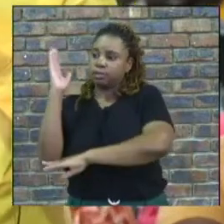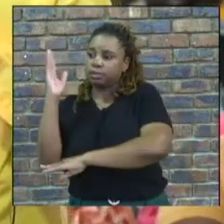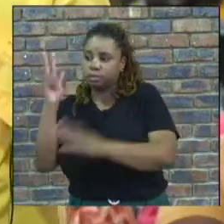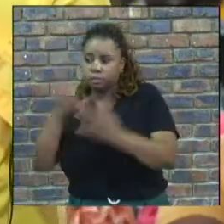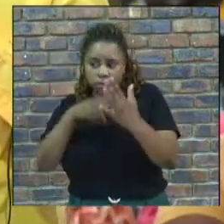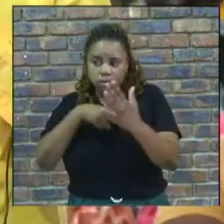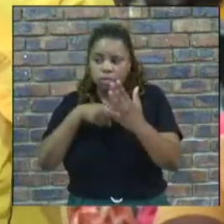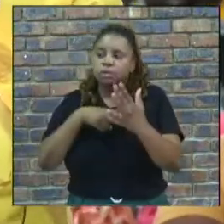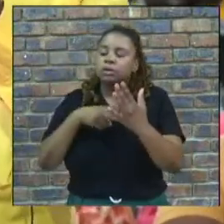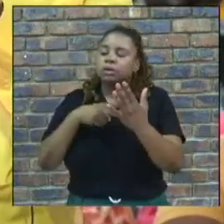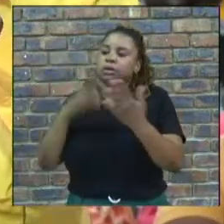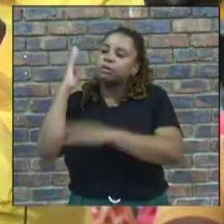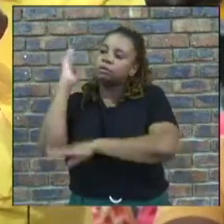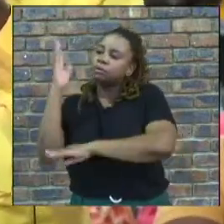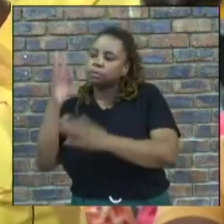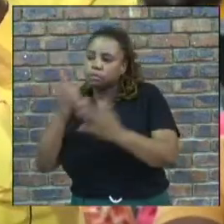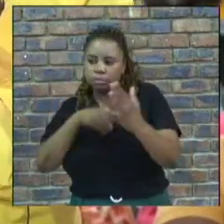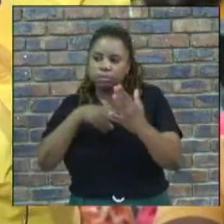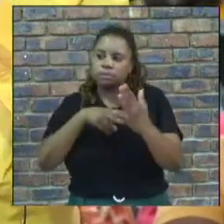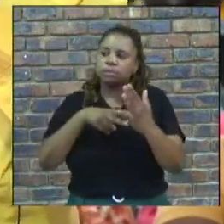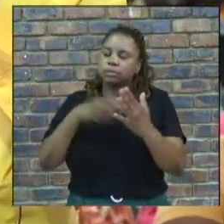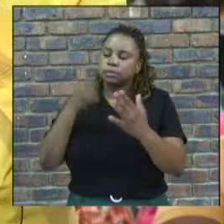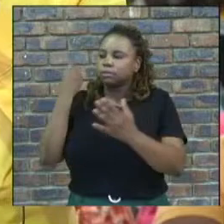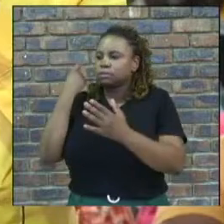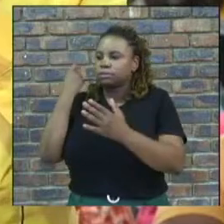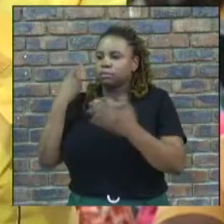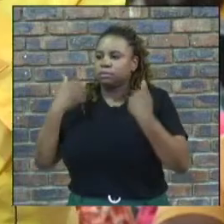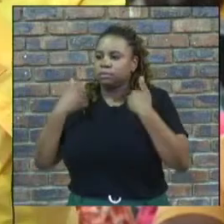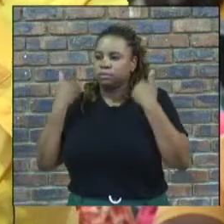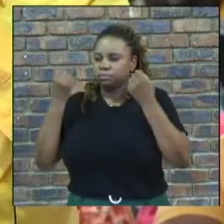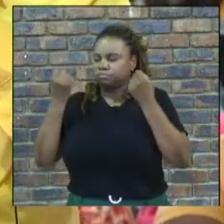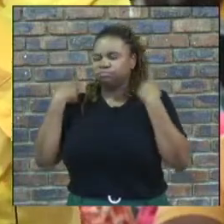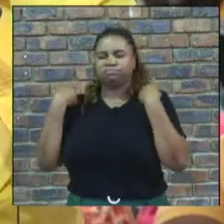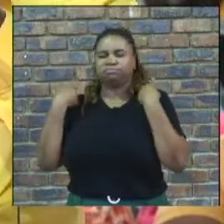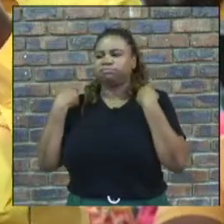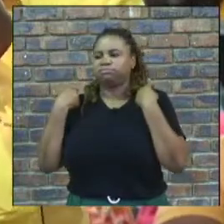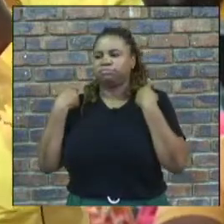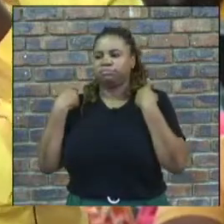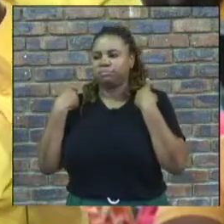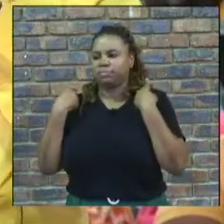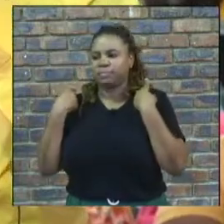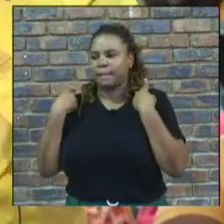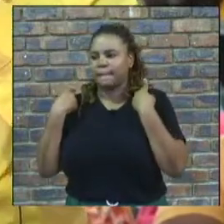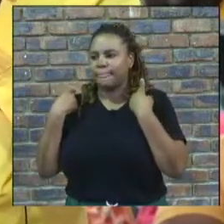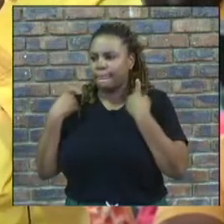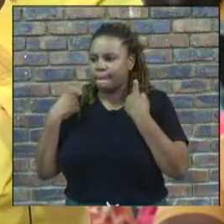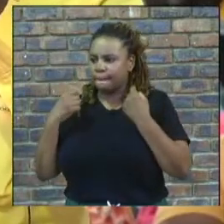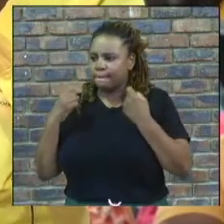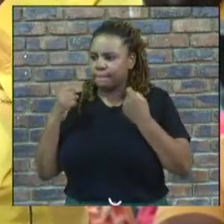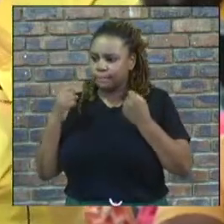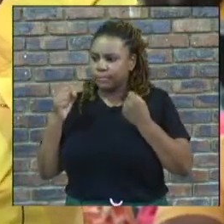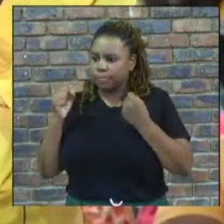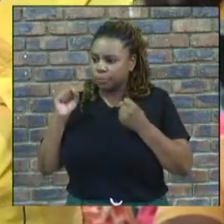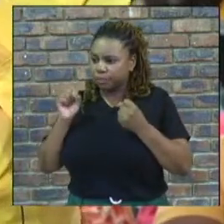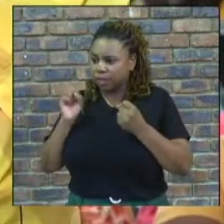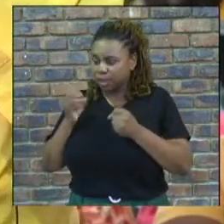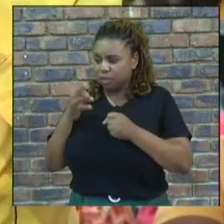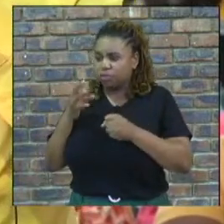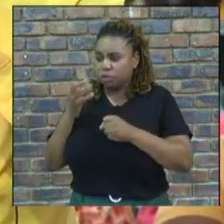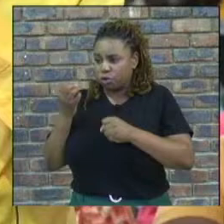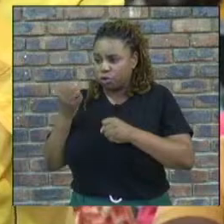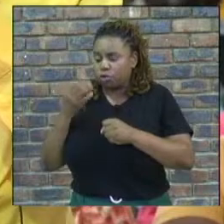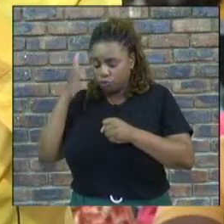ithuba lento eniletha kithi. Sikhona ukuthi nikinisupporta ngento esiyaziyo. Ngesivume into esiyasayibona